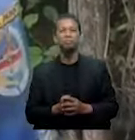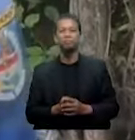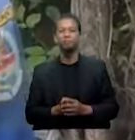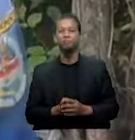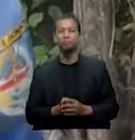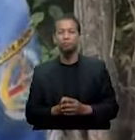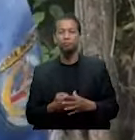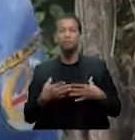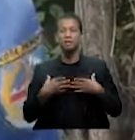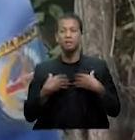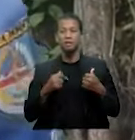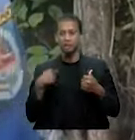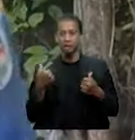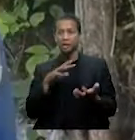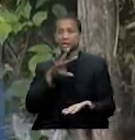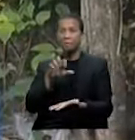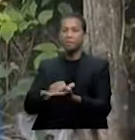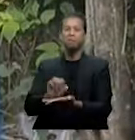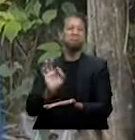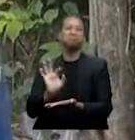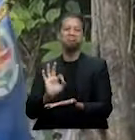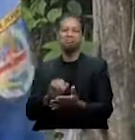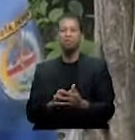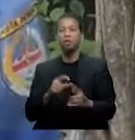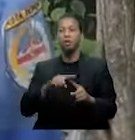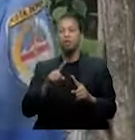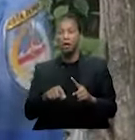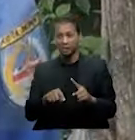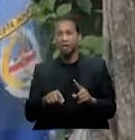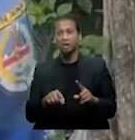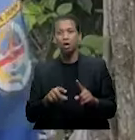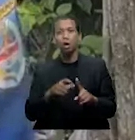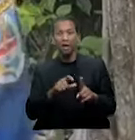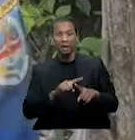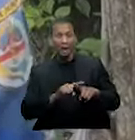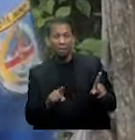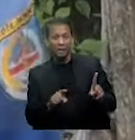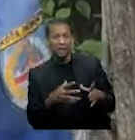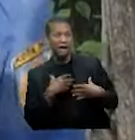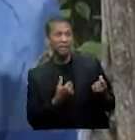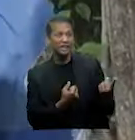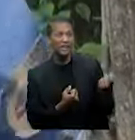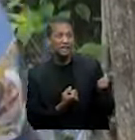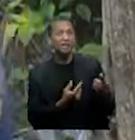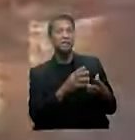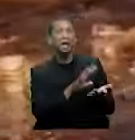keselamatan kami gak terjamin. Tugas kami menyelamatkan orang. Tapi kalau keselamatan kami gak terjamin, mau gimana kita